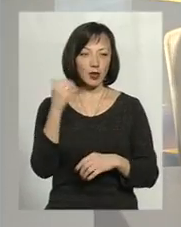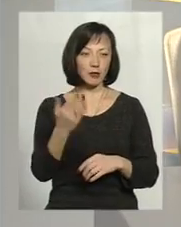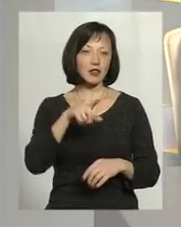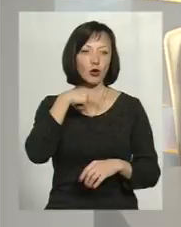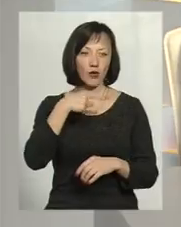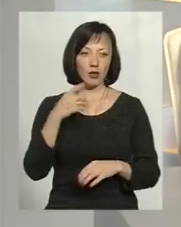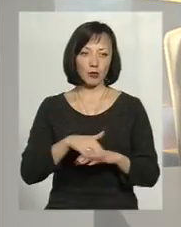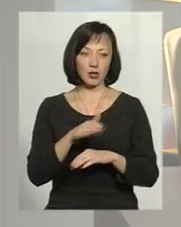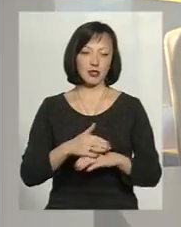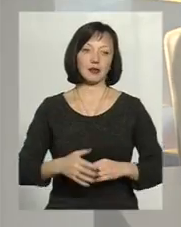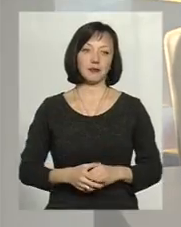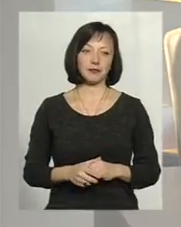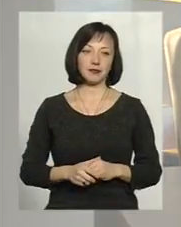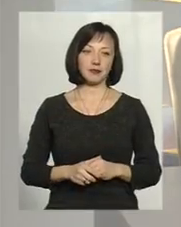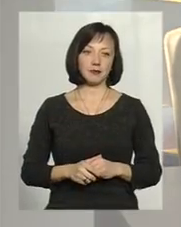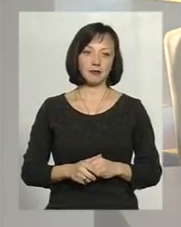вас. Говоріть, будь ласка.